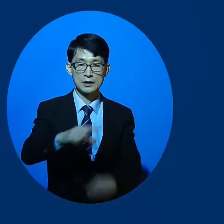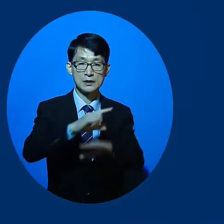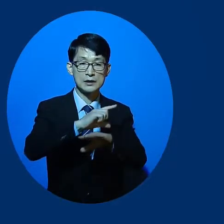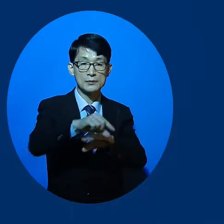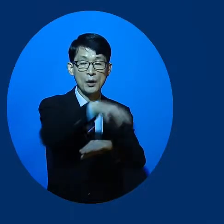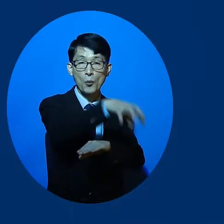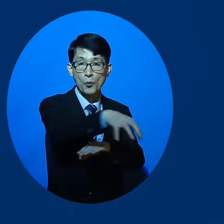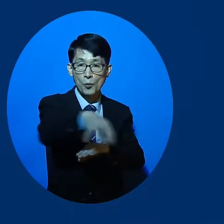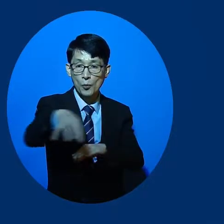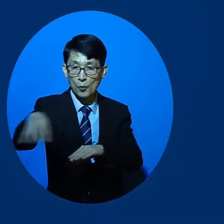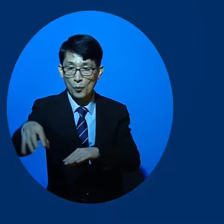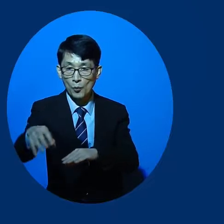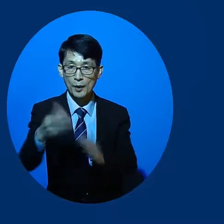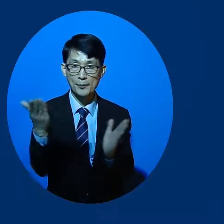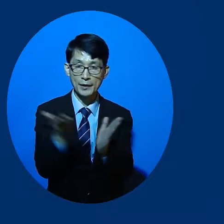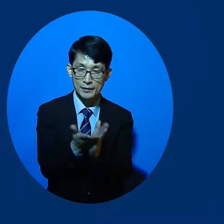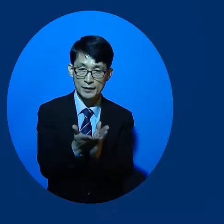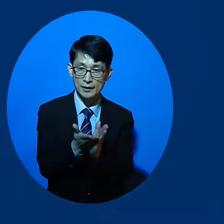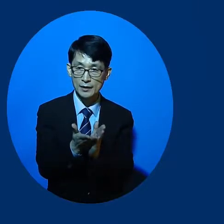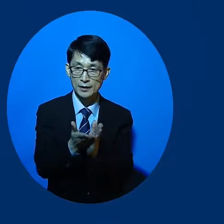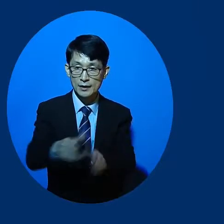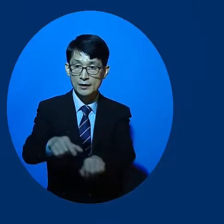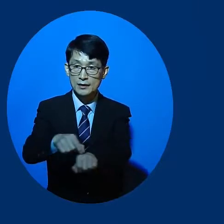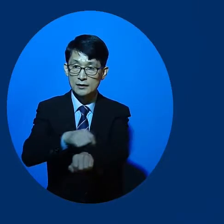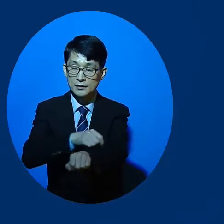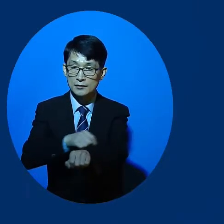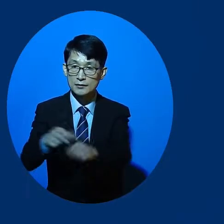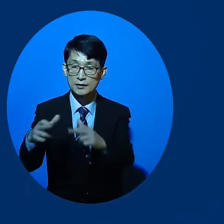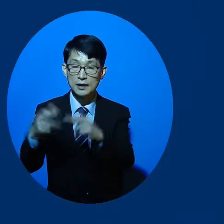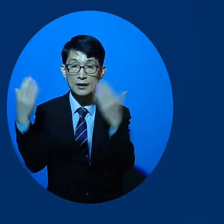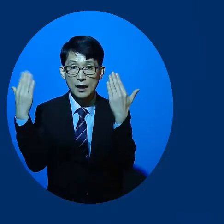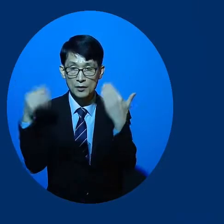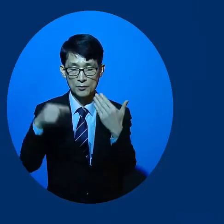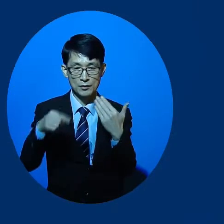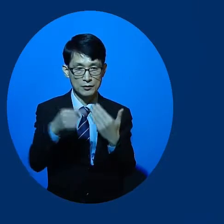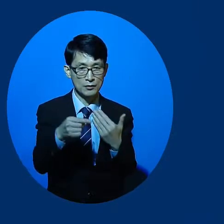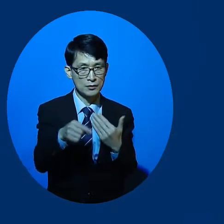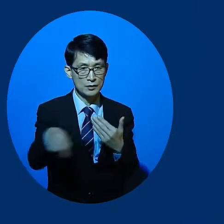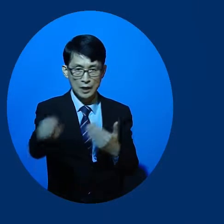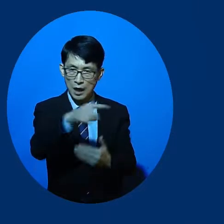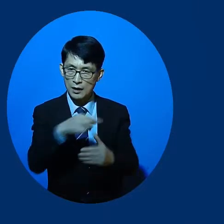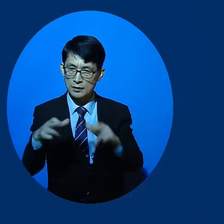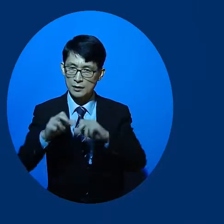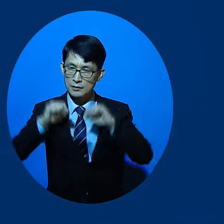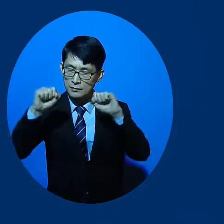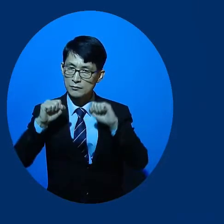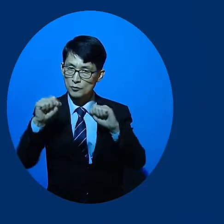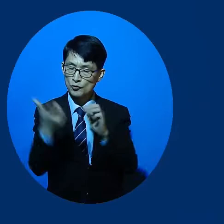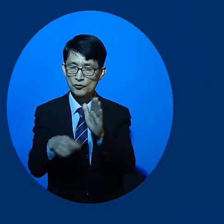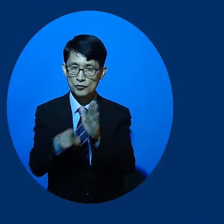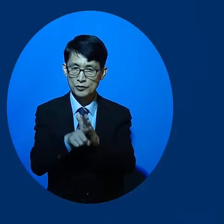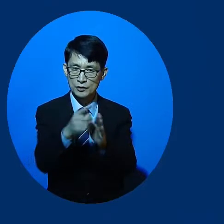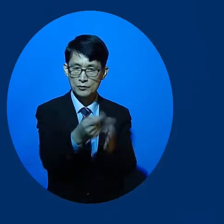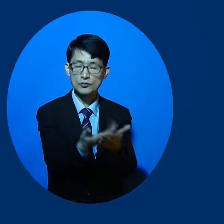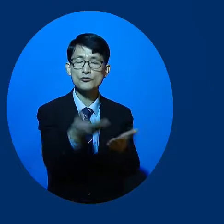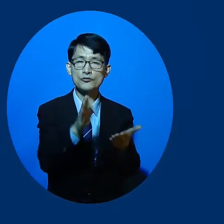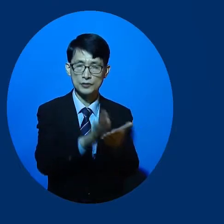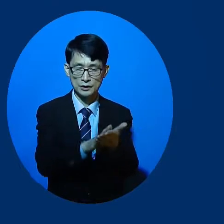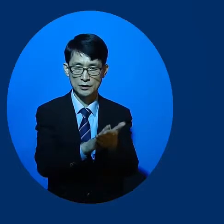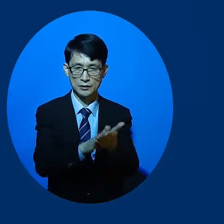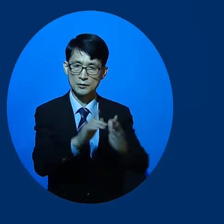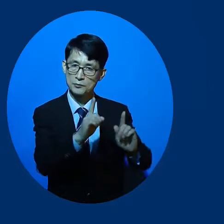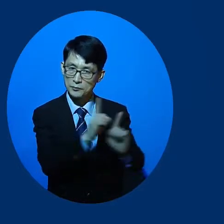맞게 특수학교와의 연계 및 리모델링 등이 가능하도록 준비를 철저히 해야 합니다. 가능하다면 강원도는